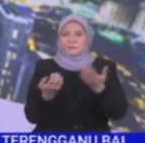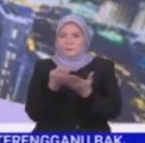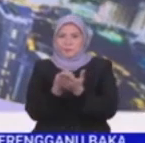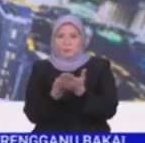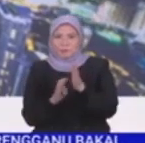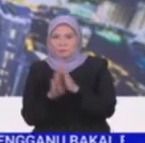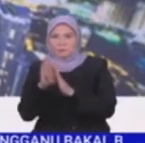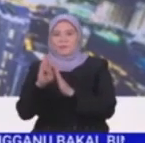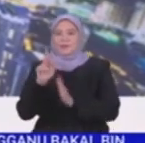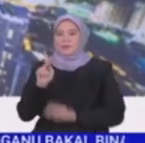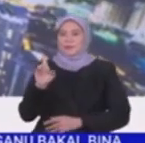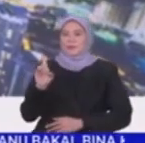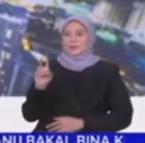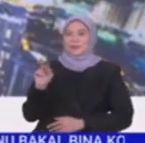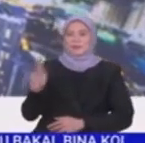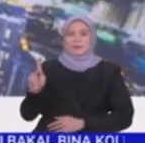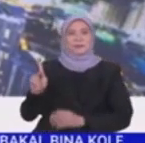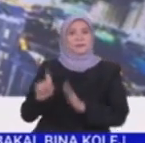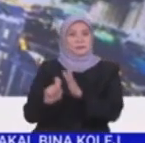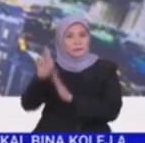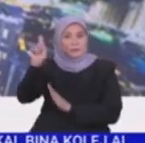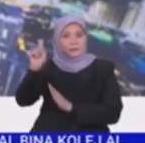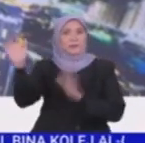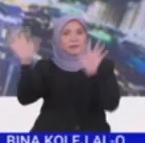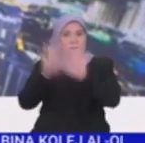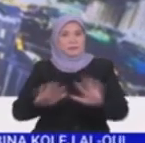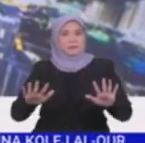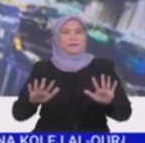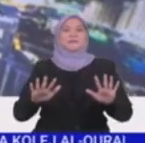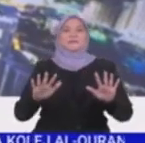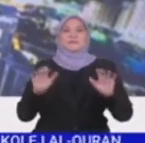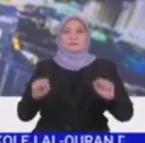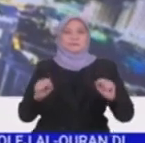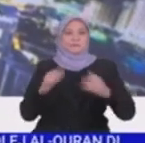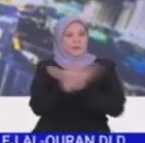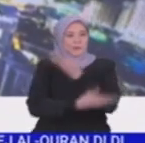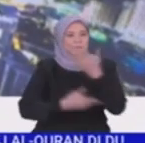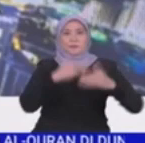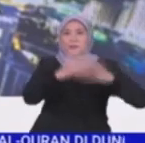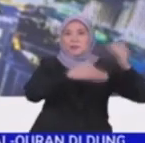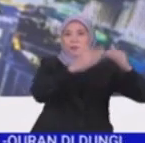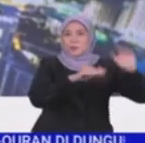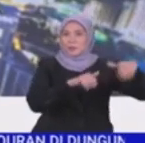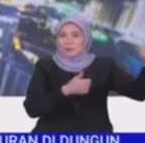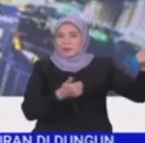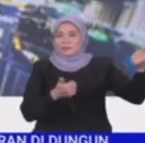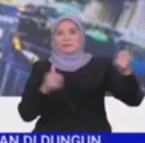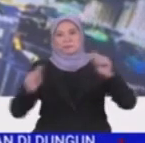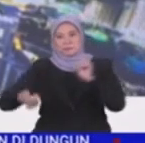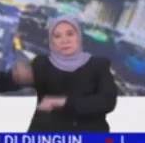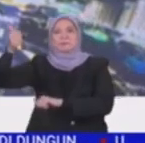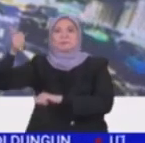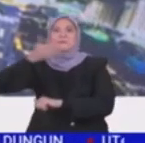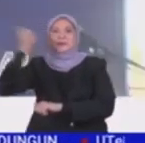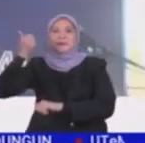pertumbuhan KDNK negara tertinggi di ASEAN malah mengatasi beberapa negara maju dan serantau.